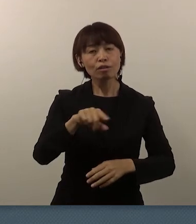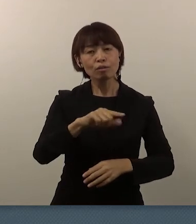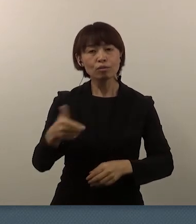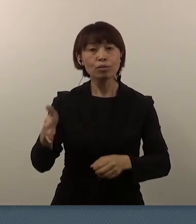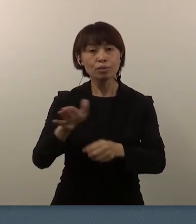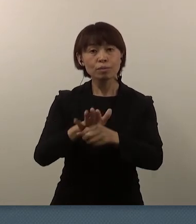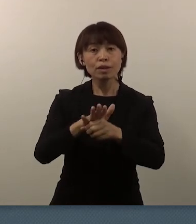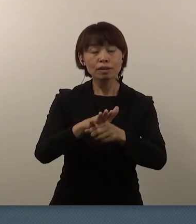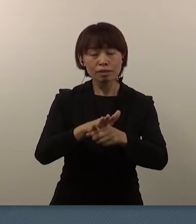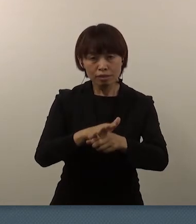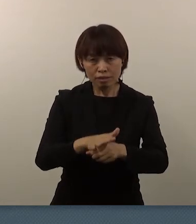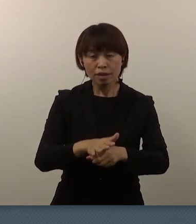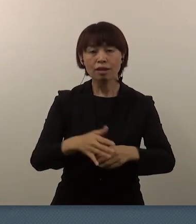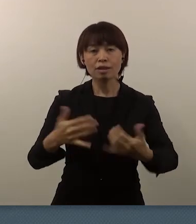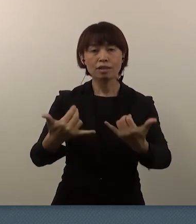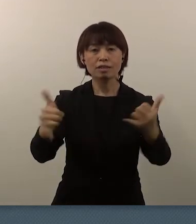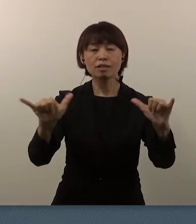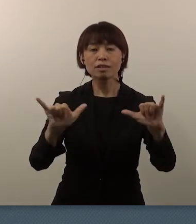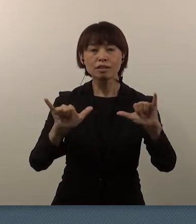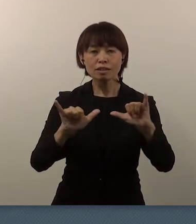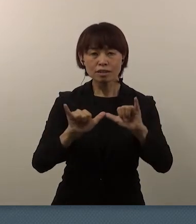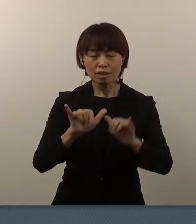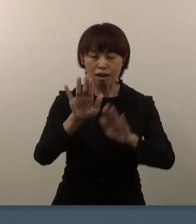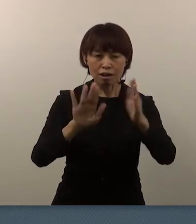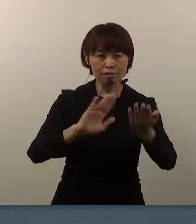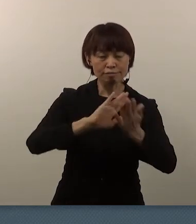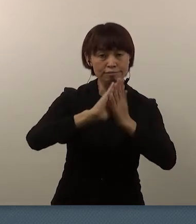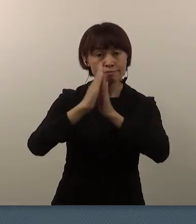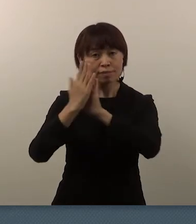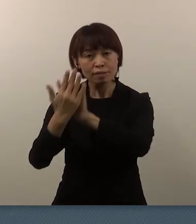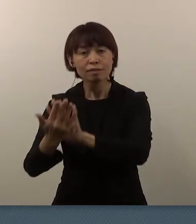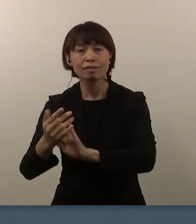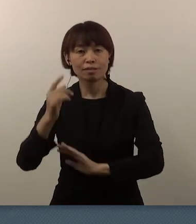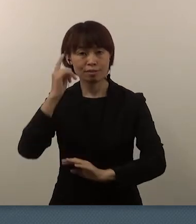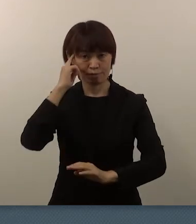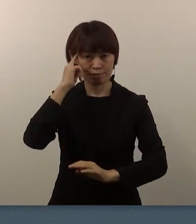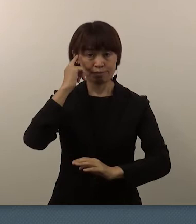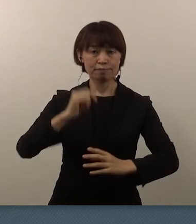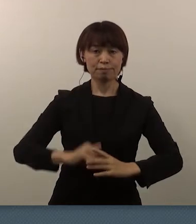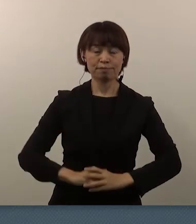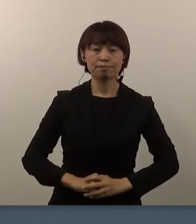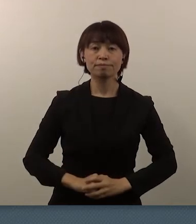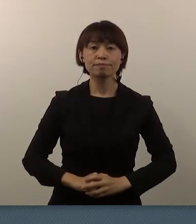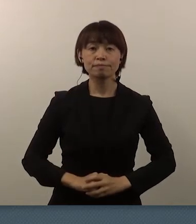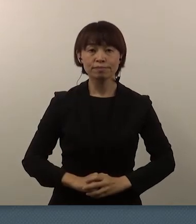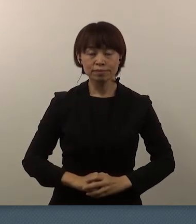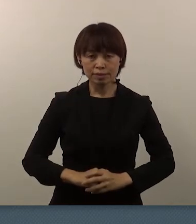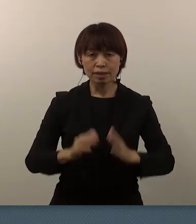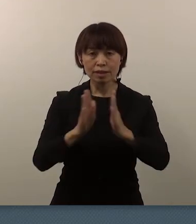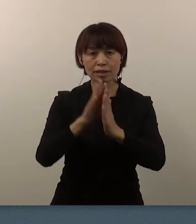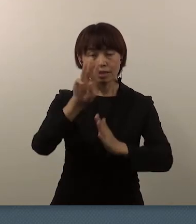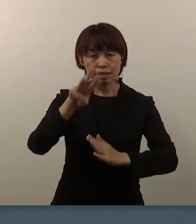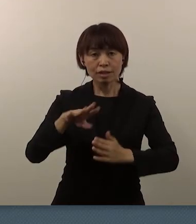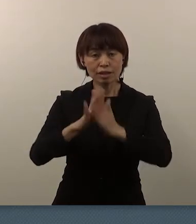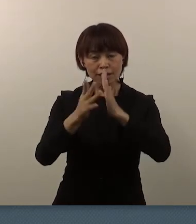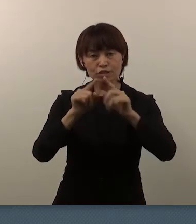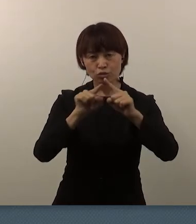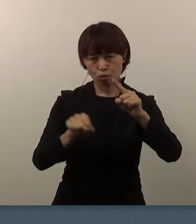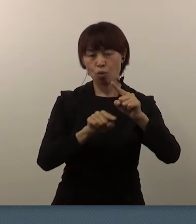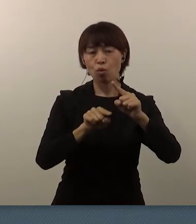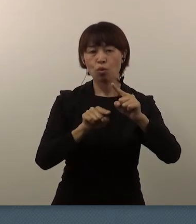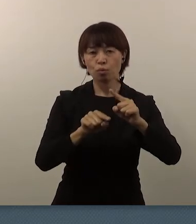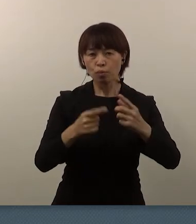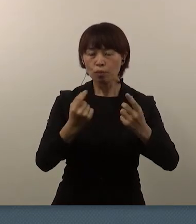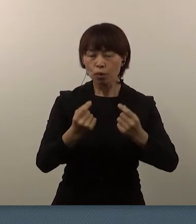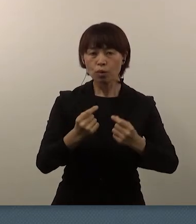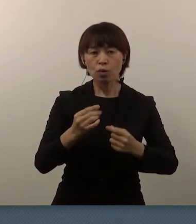分この低くなってきたんじゃないかなというふうには思っています。まあ、神奈川県庁としてもですね、そういうその知的障害